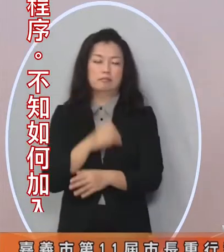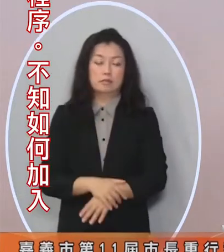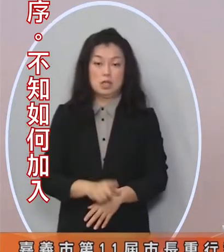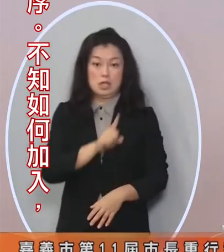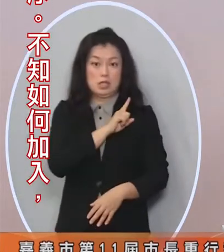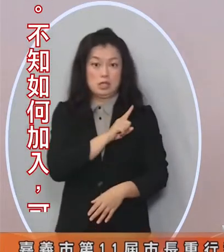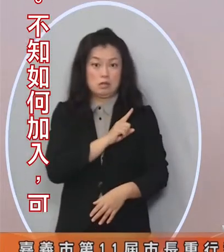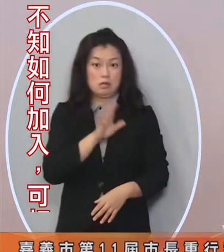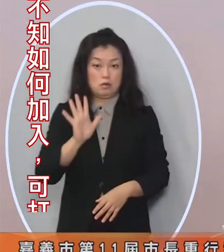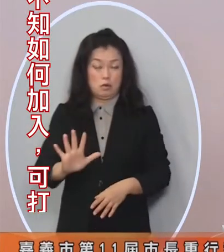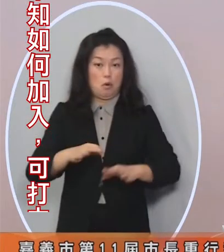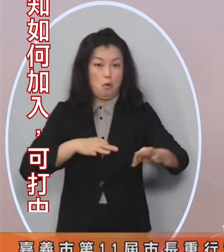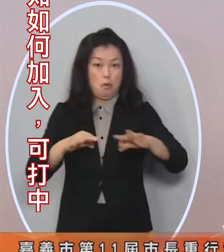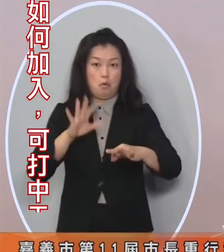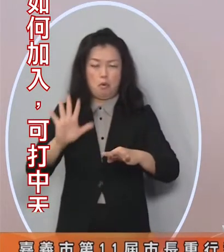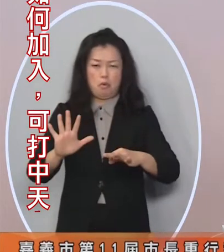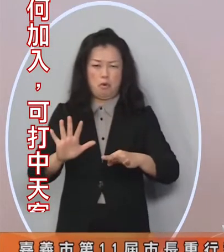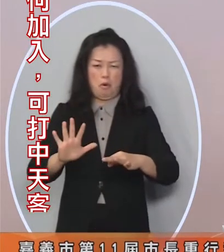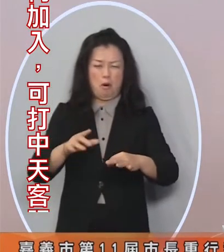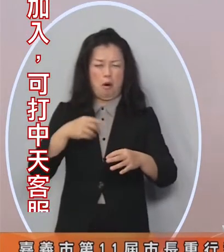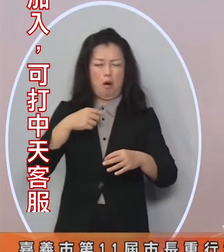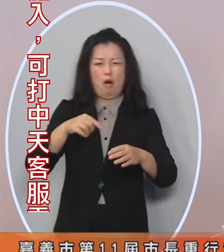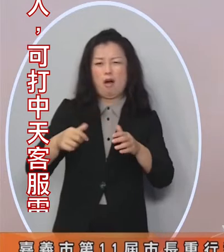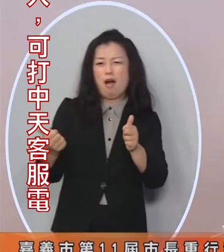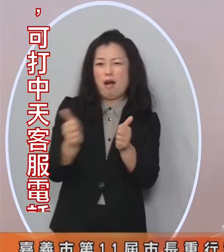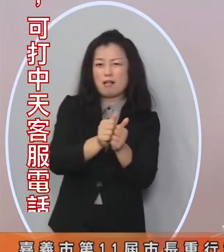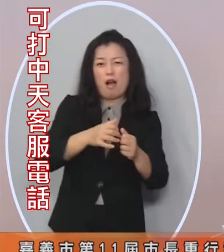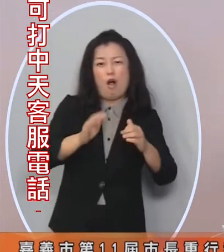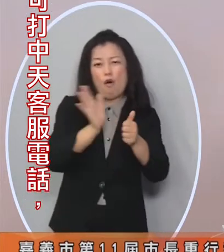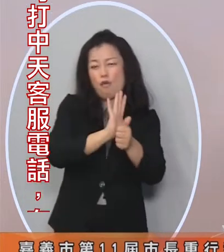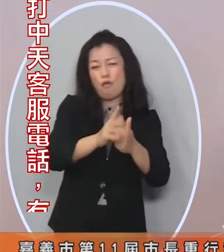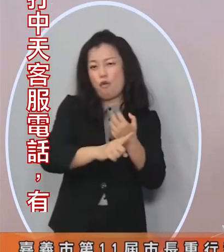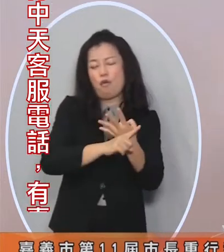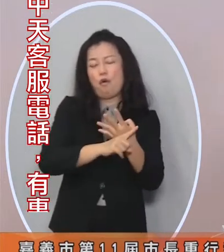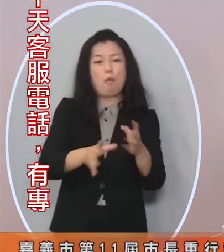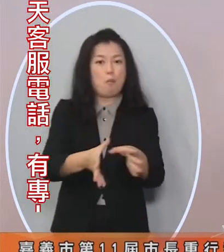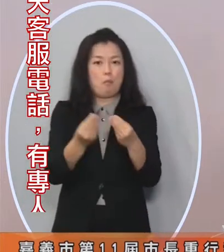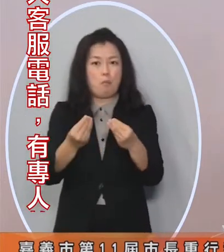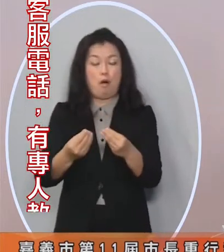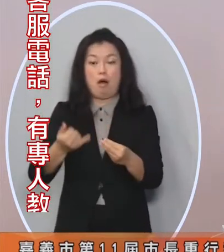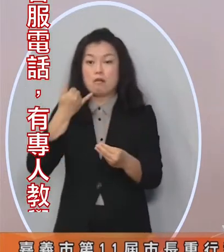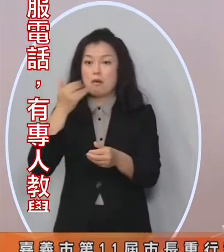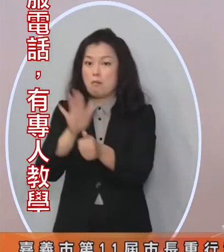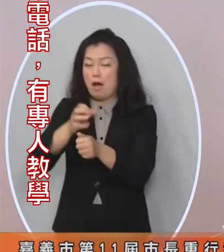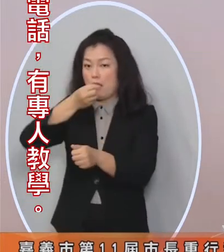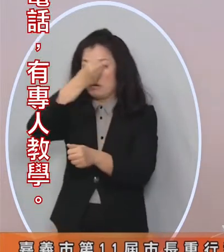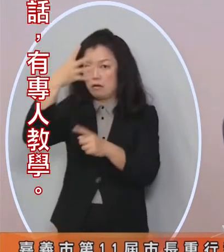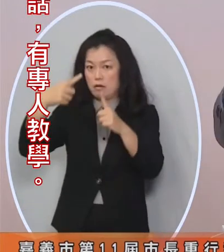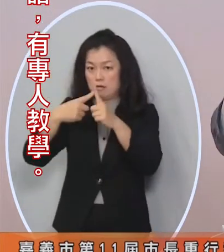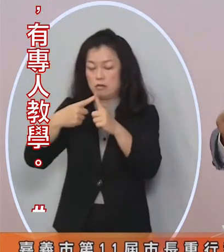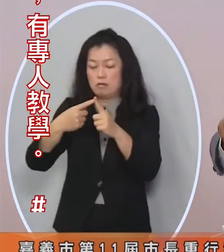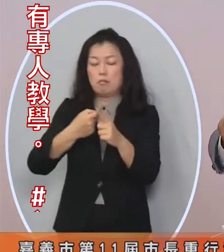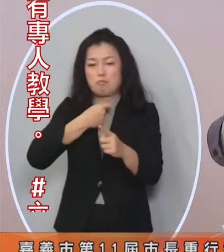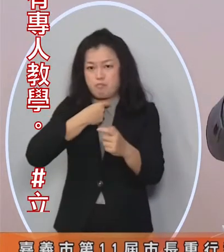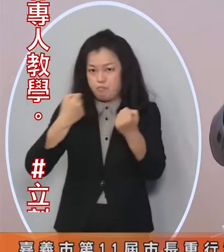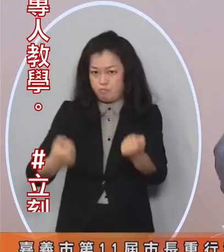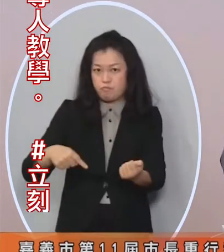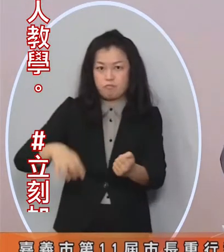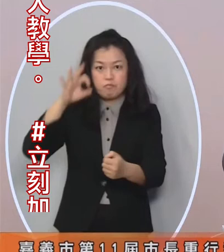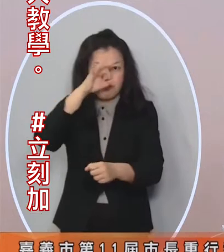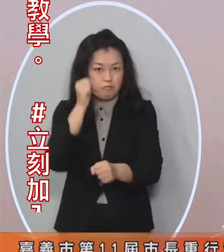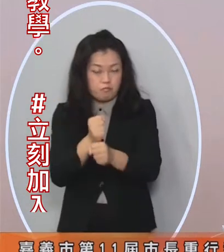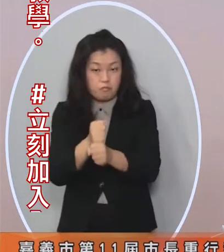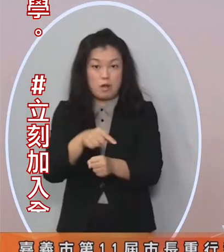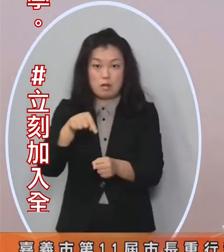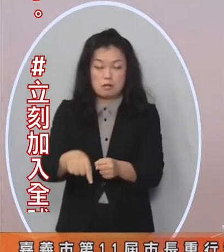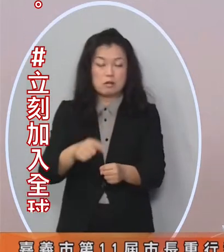己有产业，不必只是靠服务业，我们的年轻人才会留下来，解决年轻人的问题，这才是面对问题，解